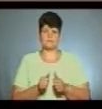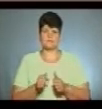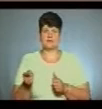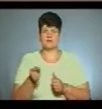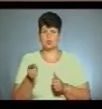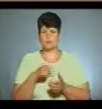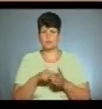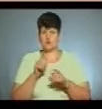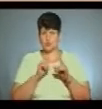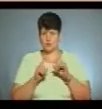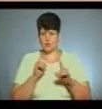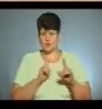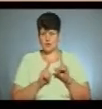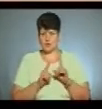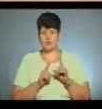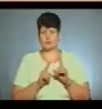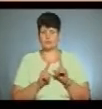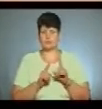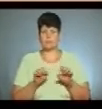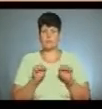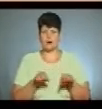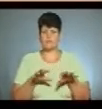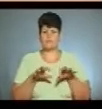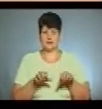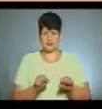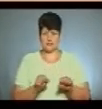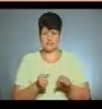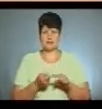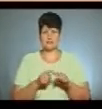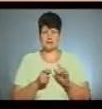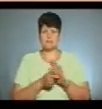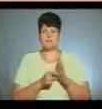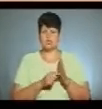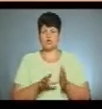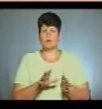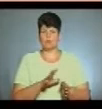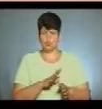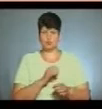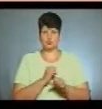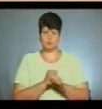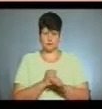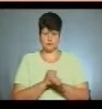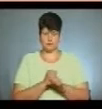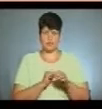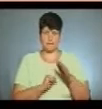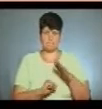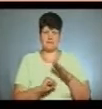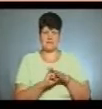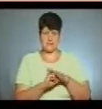Тернопільською міською радою права власності на спільне приміщення було здійснено на